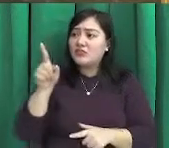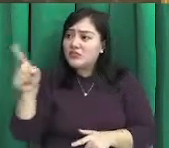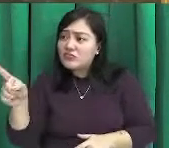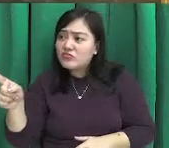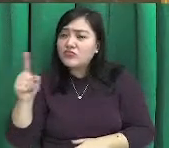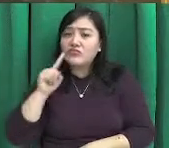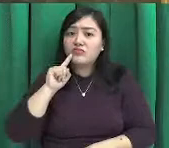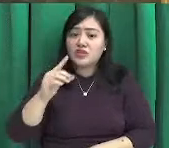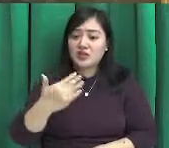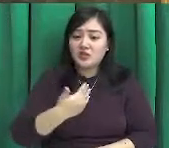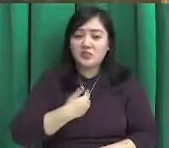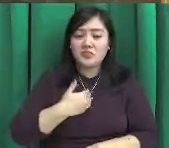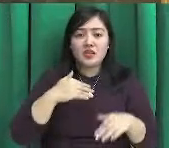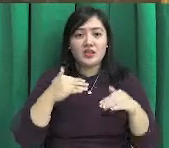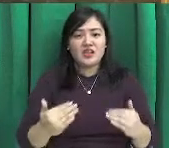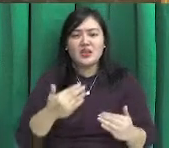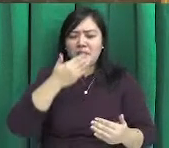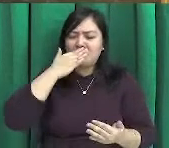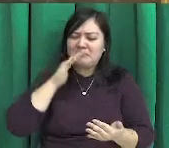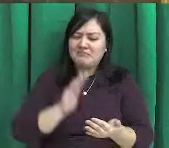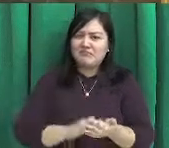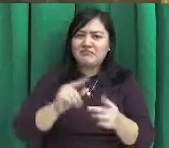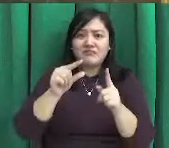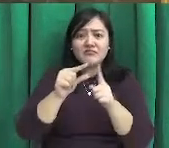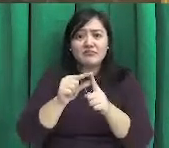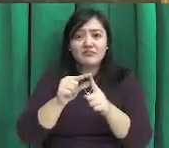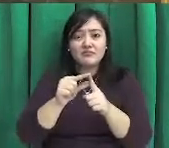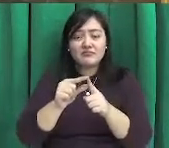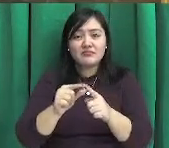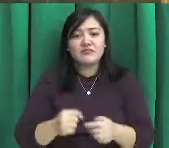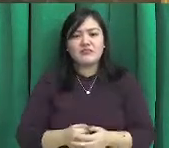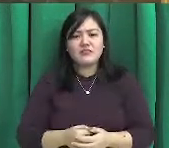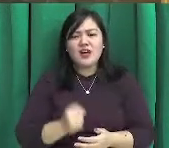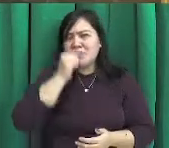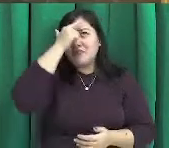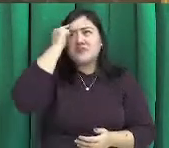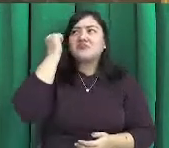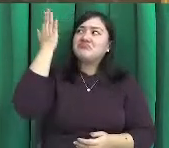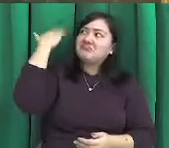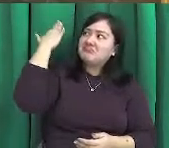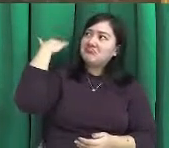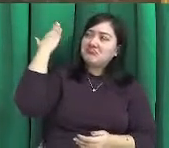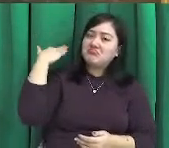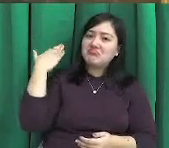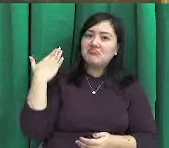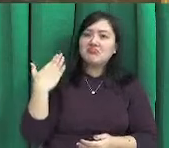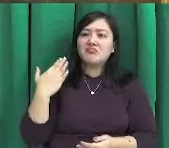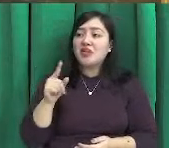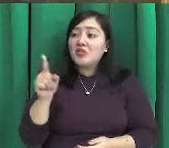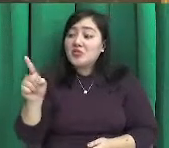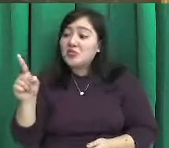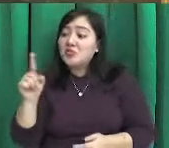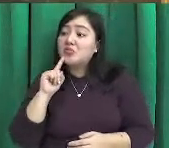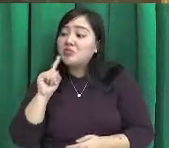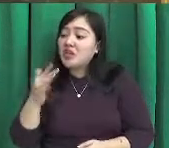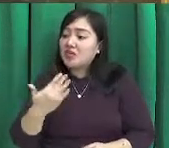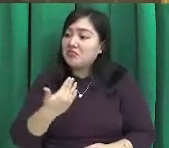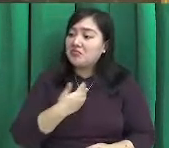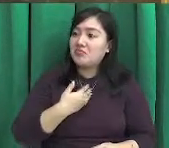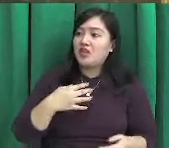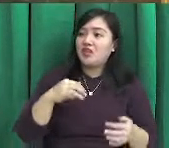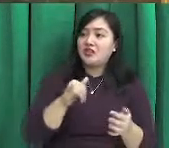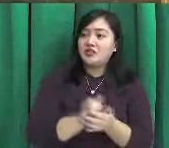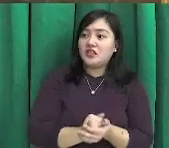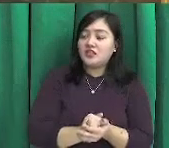At ikaw ang pinakang magandang babae sa balat ng lupa. I know. Tapos doon mo maririnig yung mga masasakit na